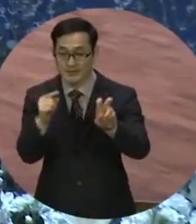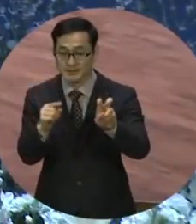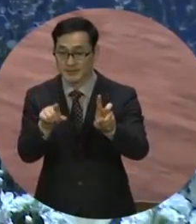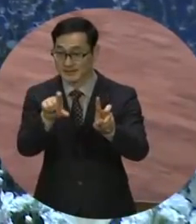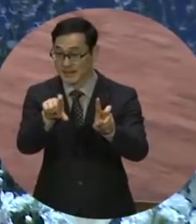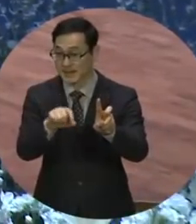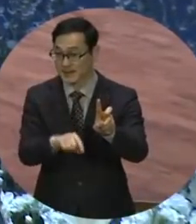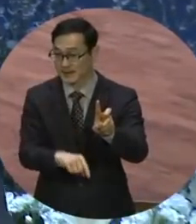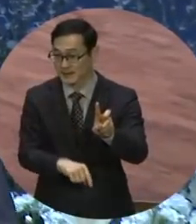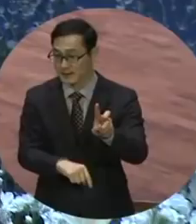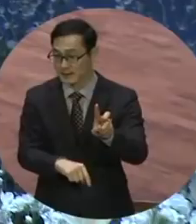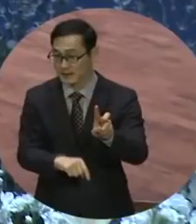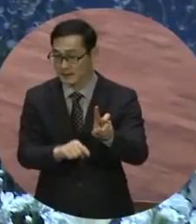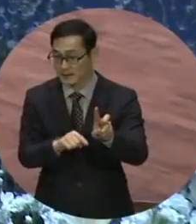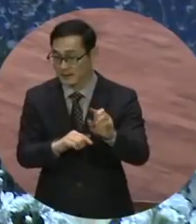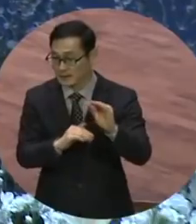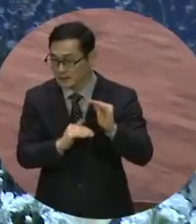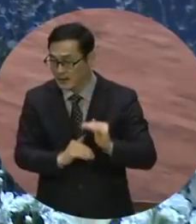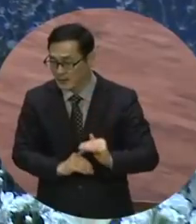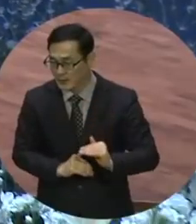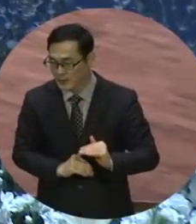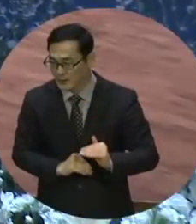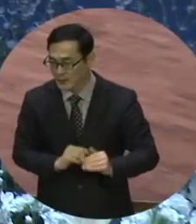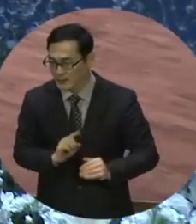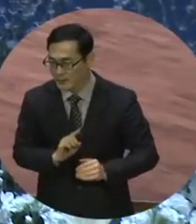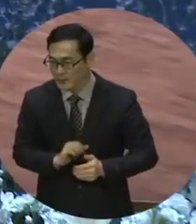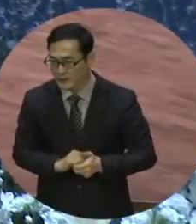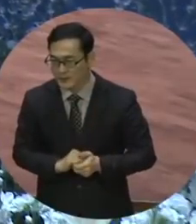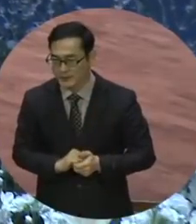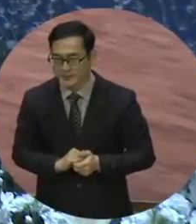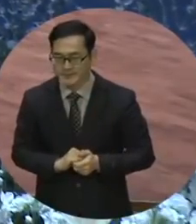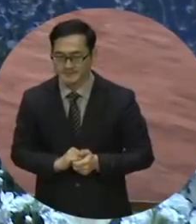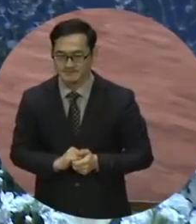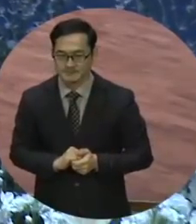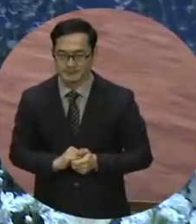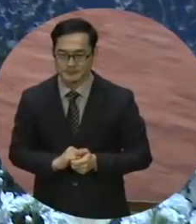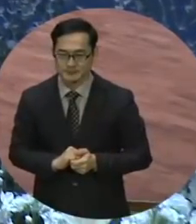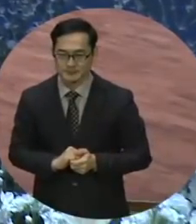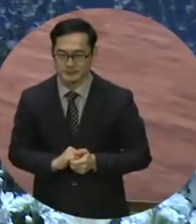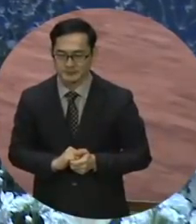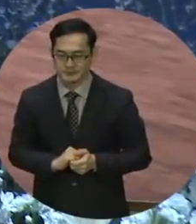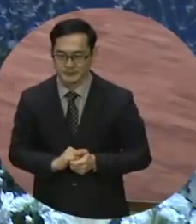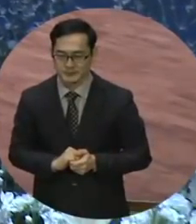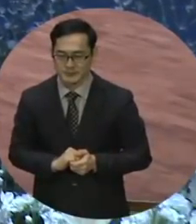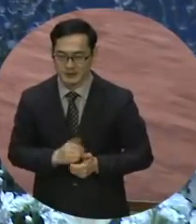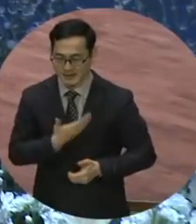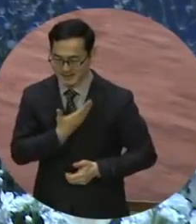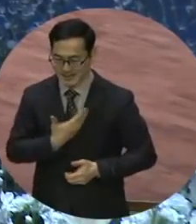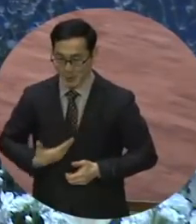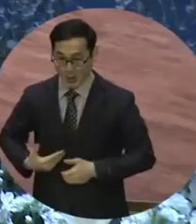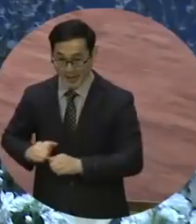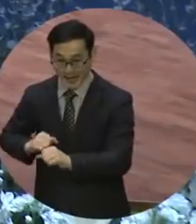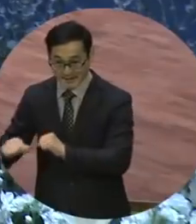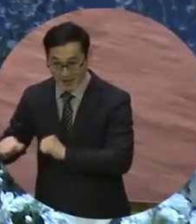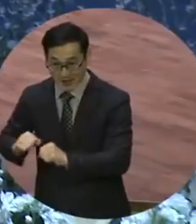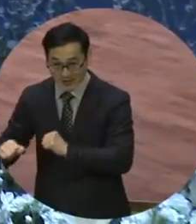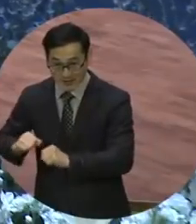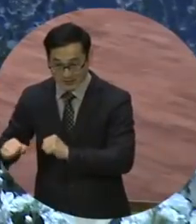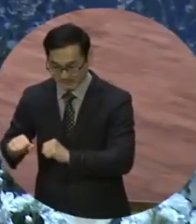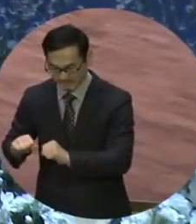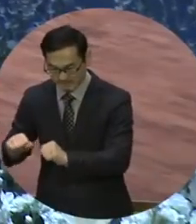요한복음요 이 내용은요 이제 요한복음 다음에 사도행전, 사도행전의 확산에 이